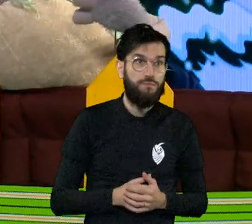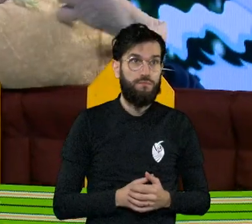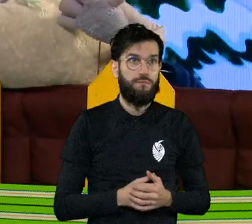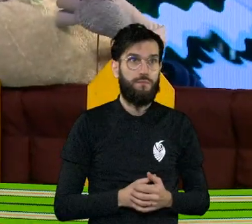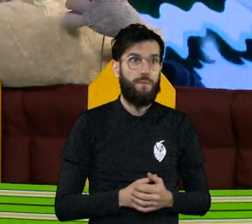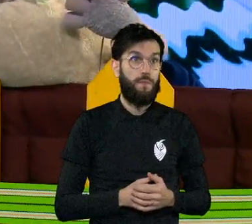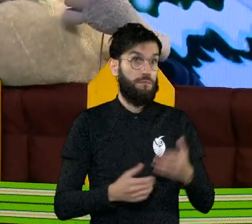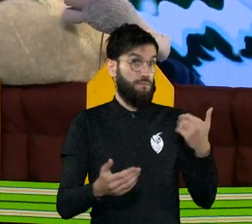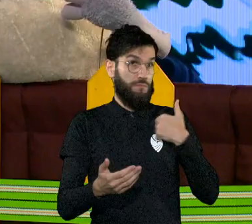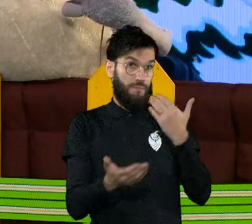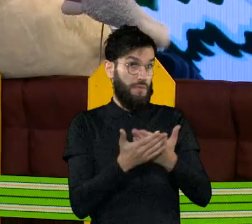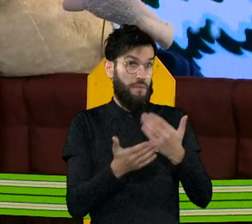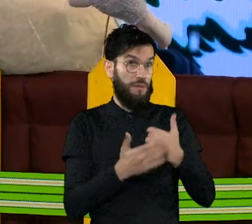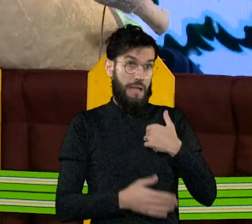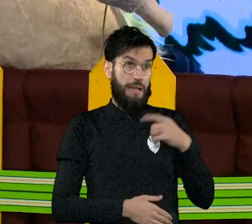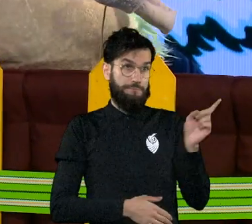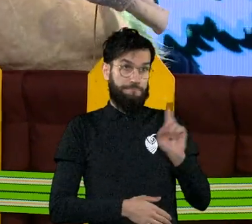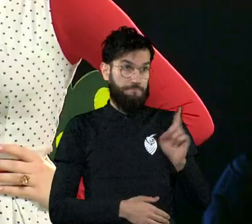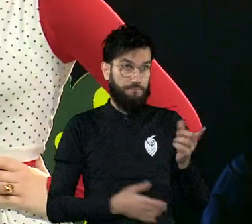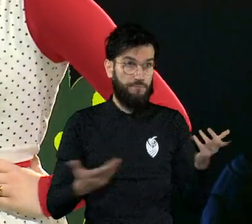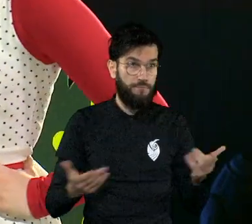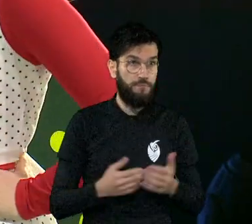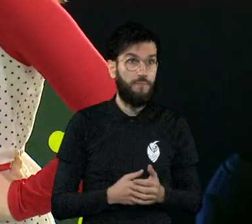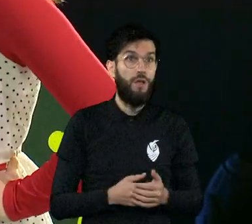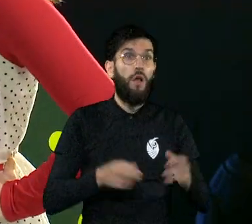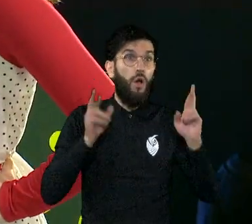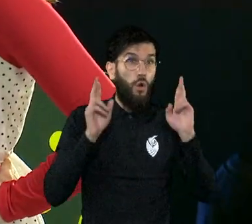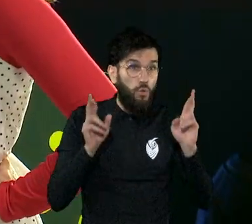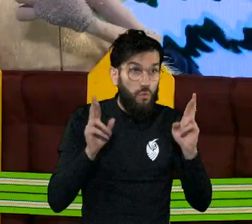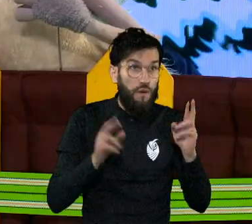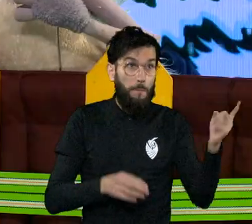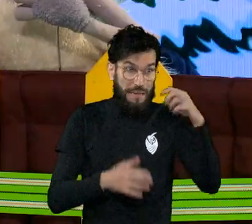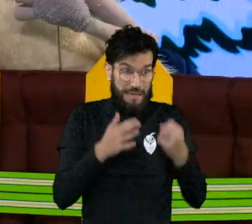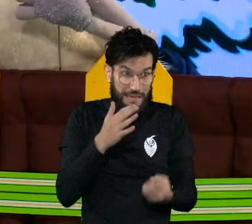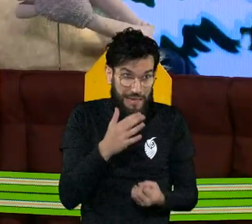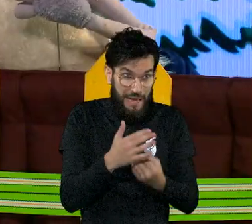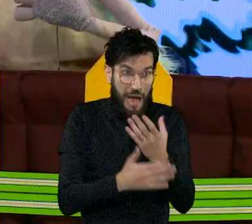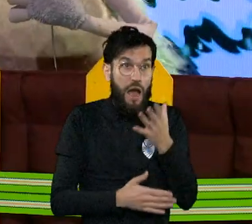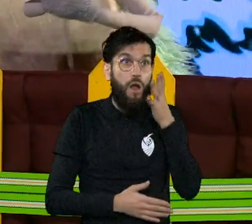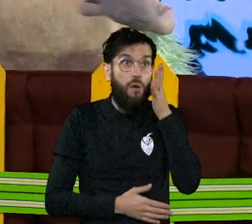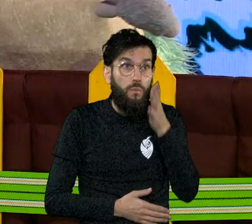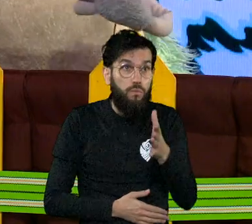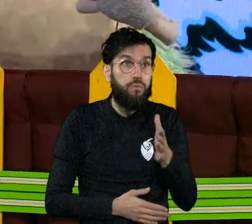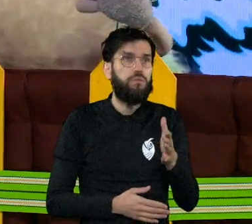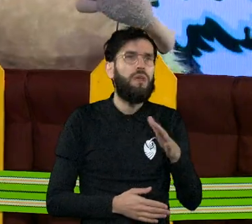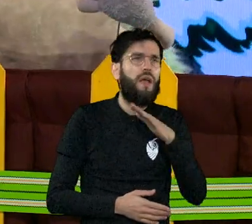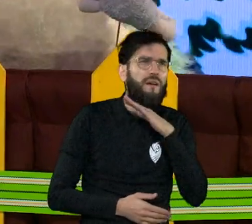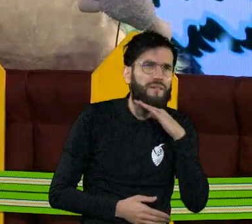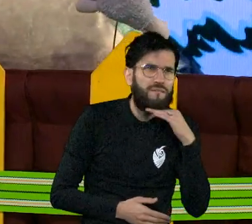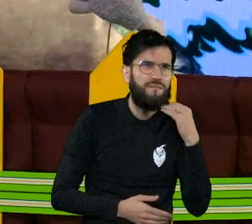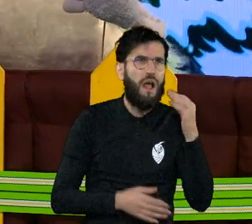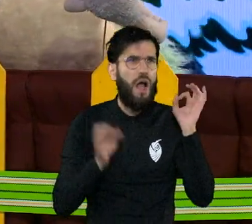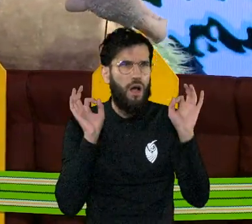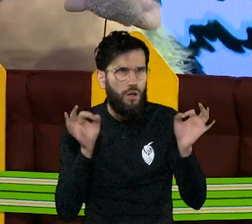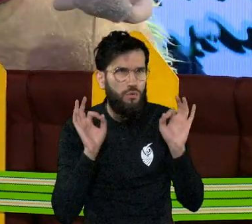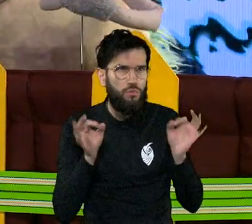ja napríklad nie. Ja dúfam, že kým príde jar, budeme mať ešte kopec snehu a budeme